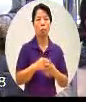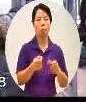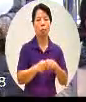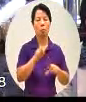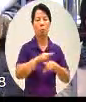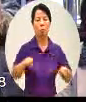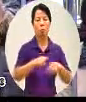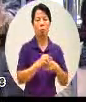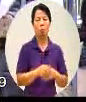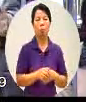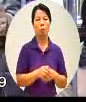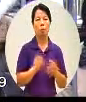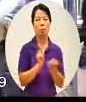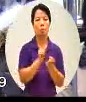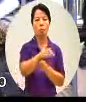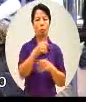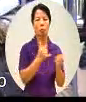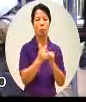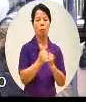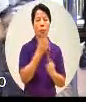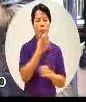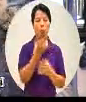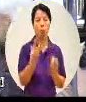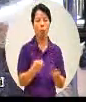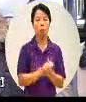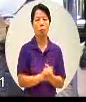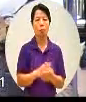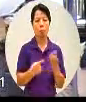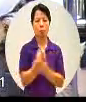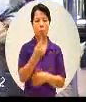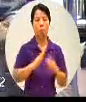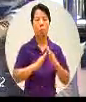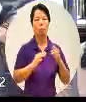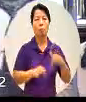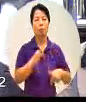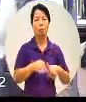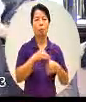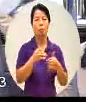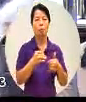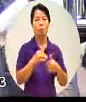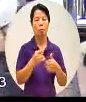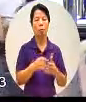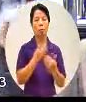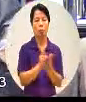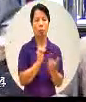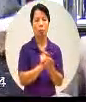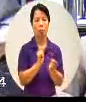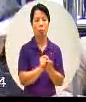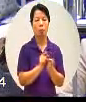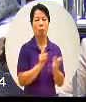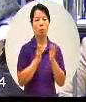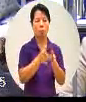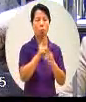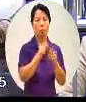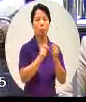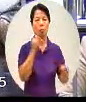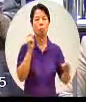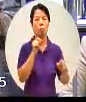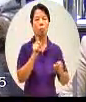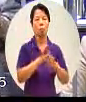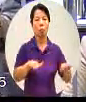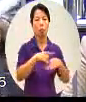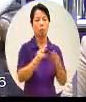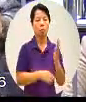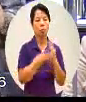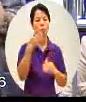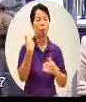理，对于市民袂吃亏，都是用市价啊，为着咱大永安地区卖饮水。啊，这当然，